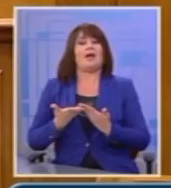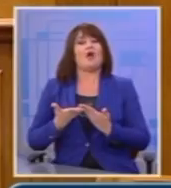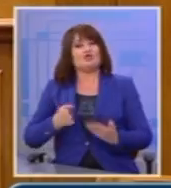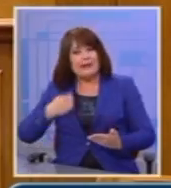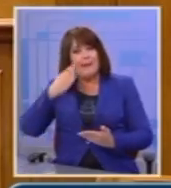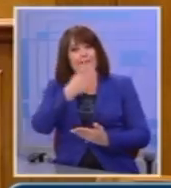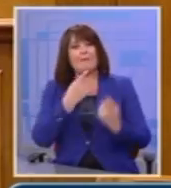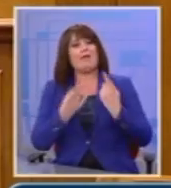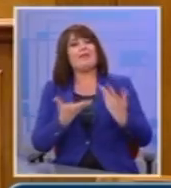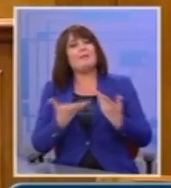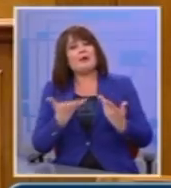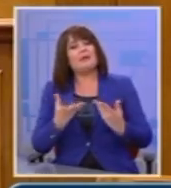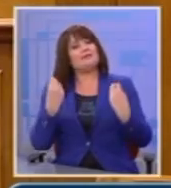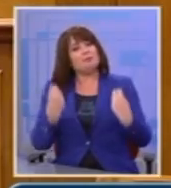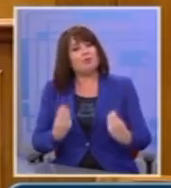της διαπραγματευτικής μας δύναμης.